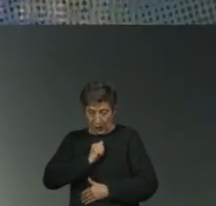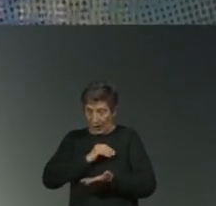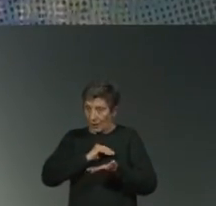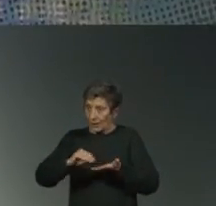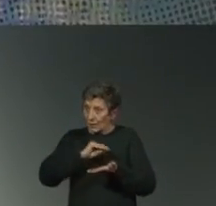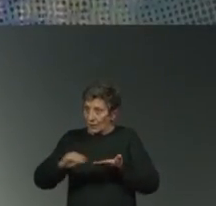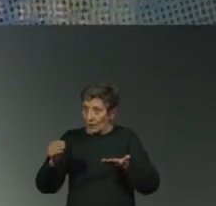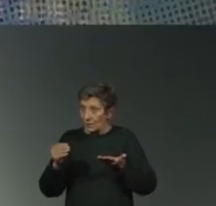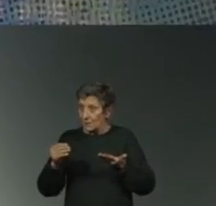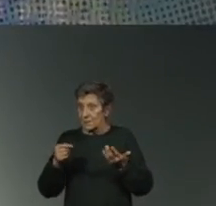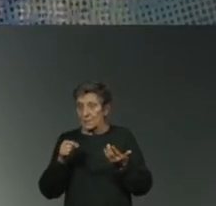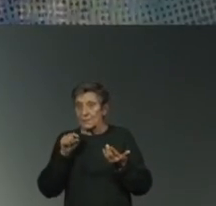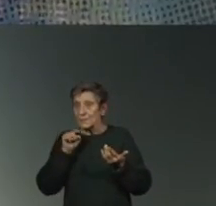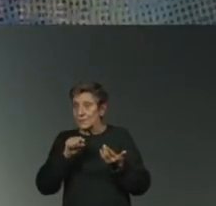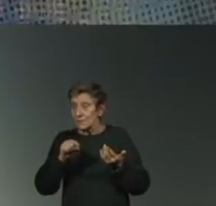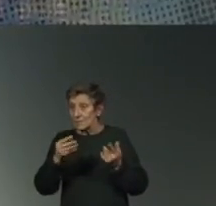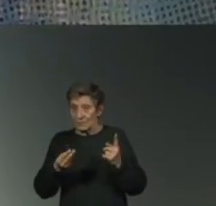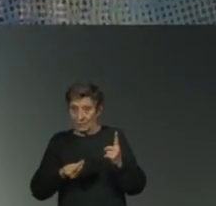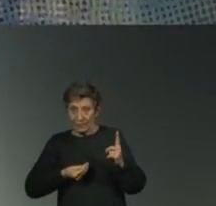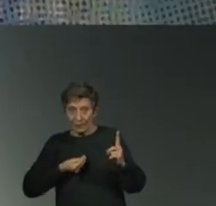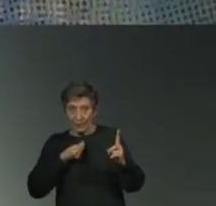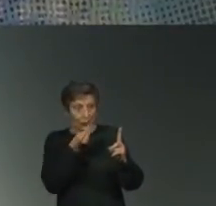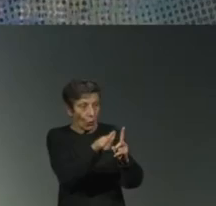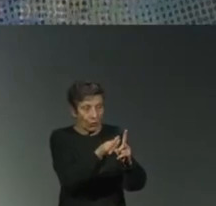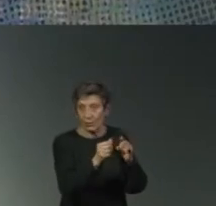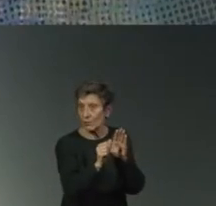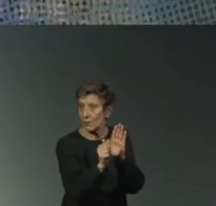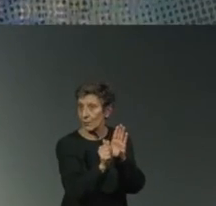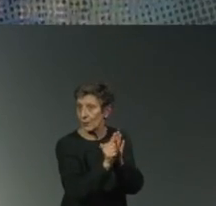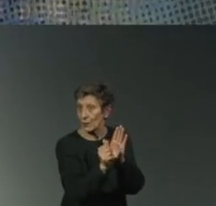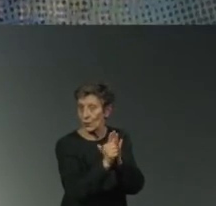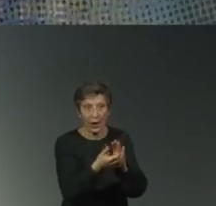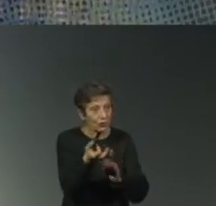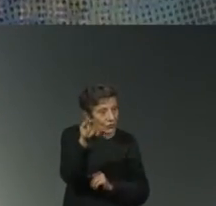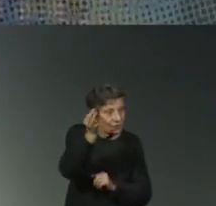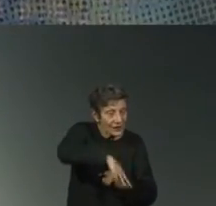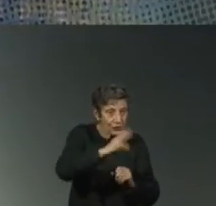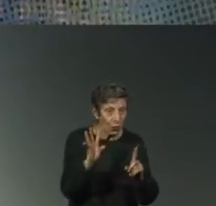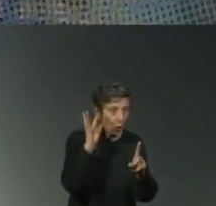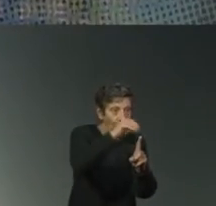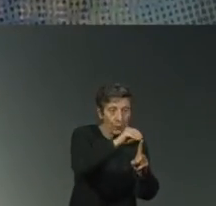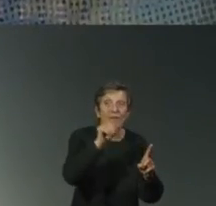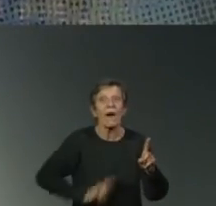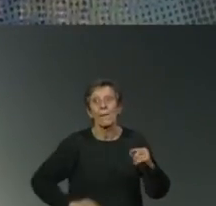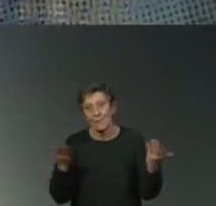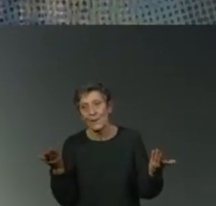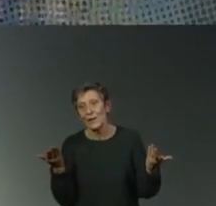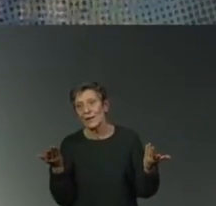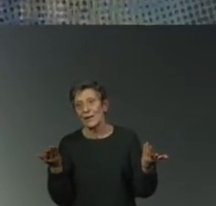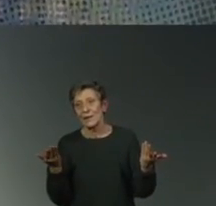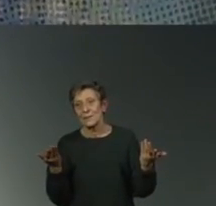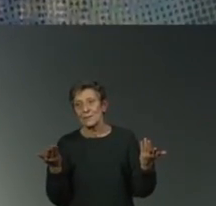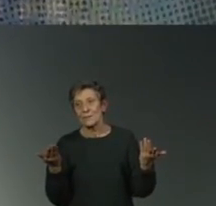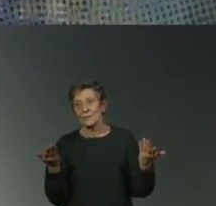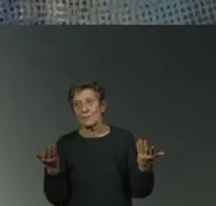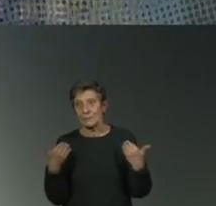qu'il fait exister dans la vie d'un personnage de fiction, et une femme de surcroît, alors que